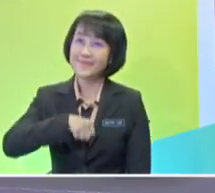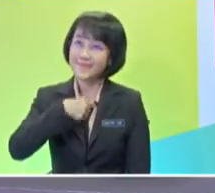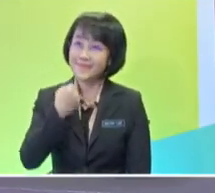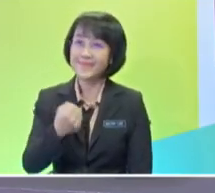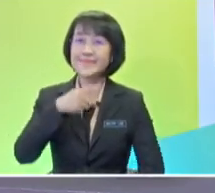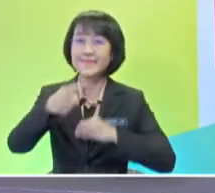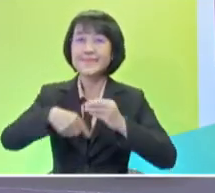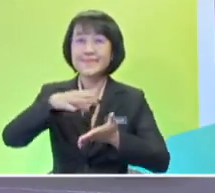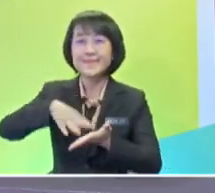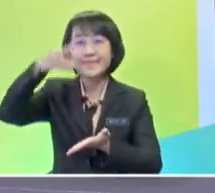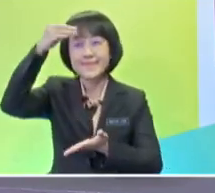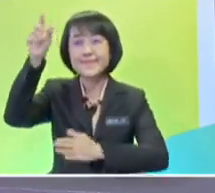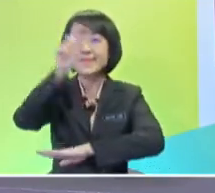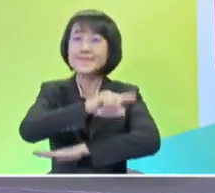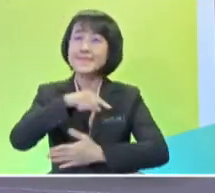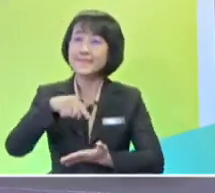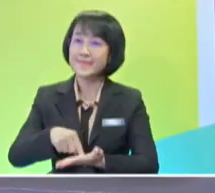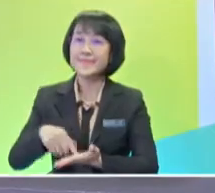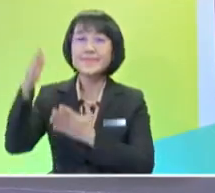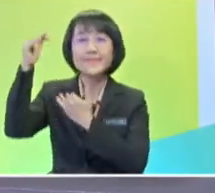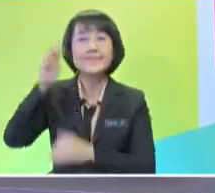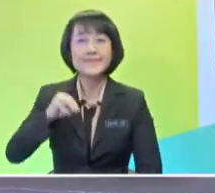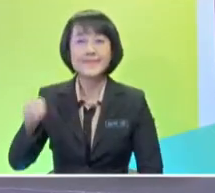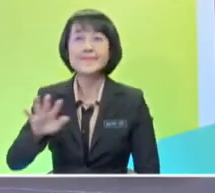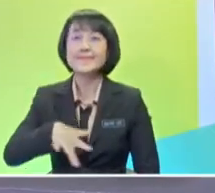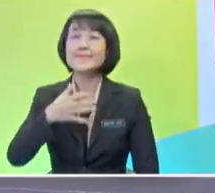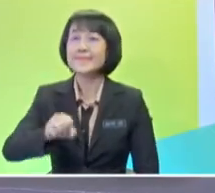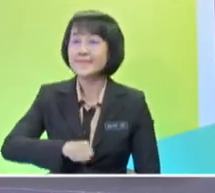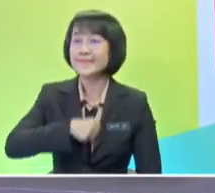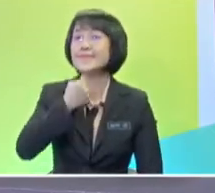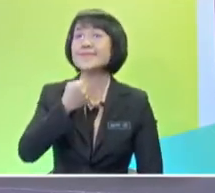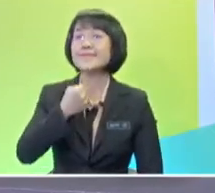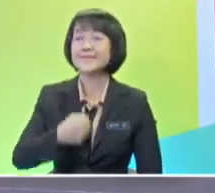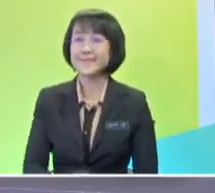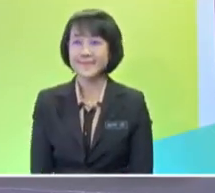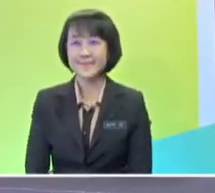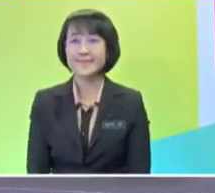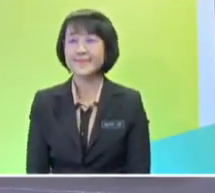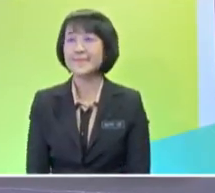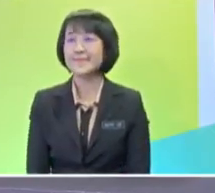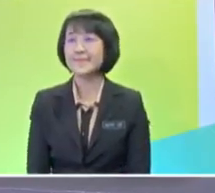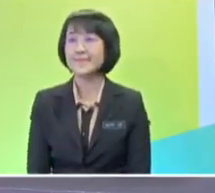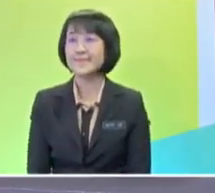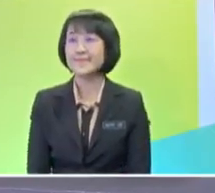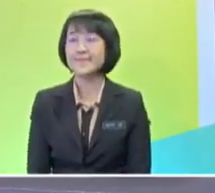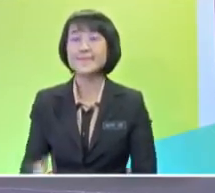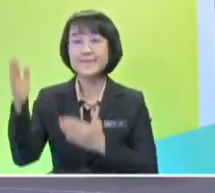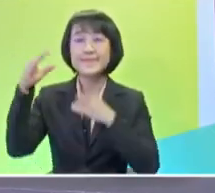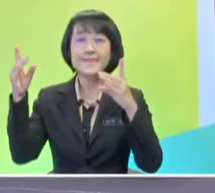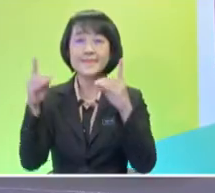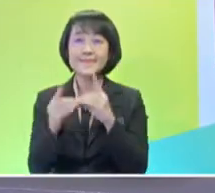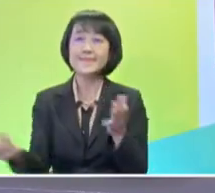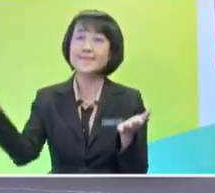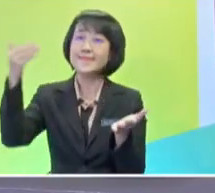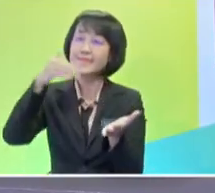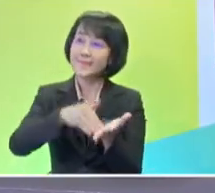pembelajaran hari ini diharapkan murid-murid di rumah pun sama kekal menyokong saluran Didik TV KPM Semoga kita bertemu lagi dan saya